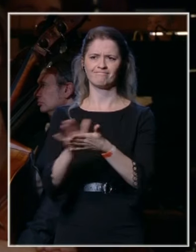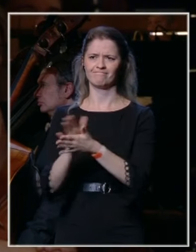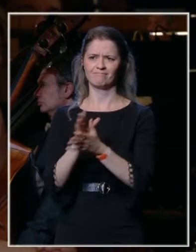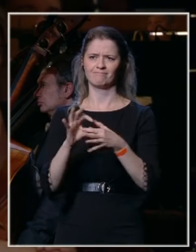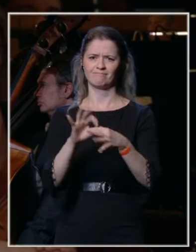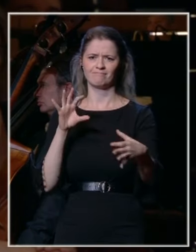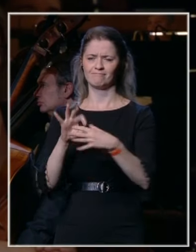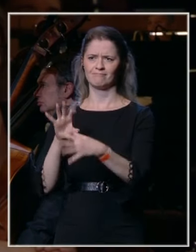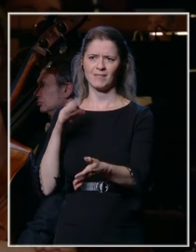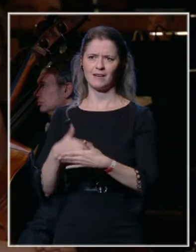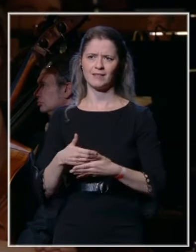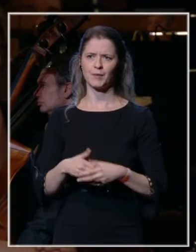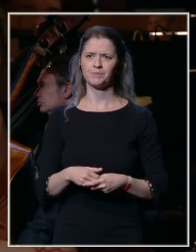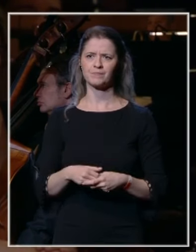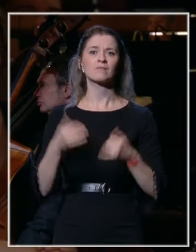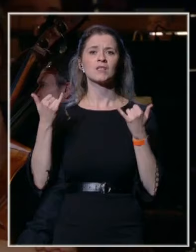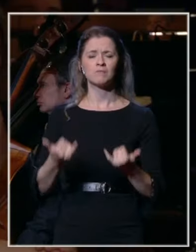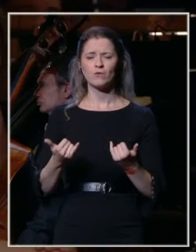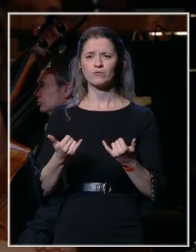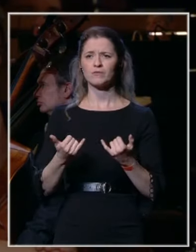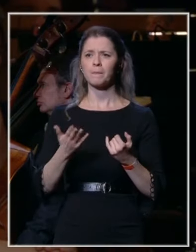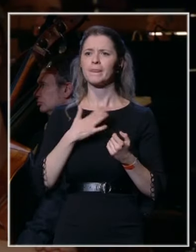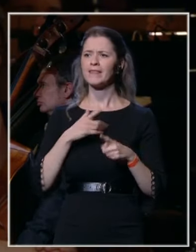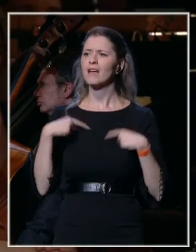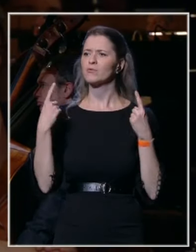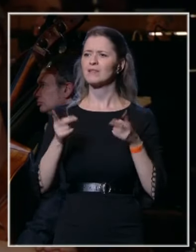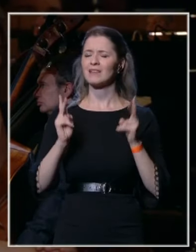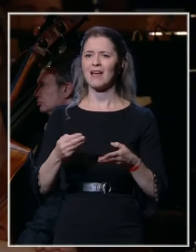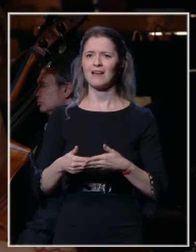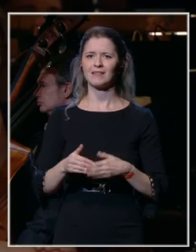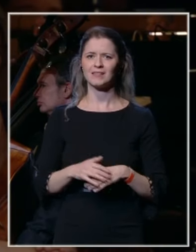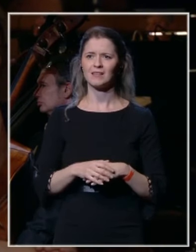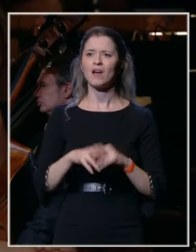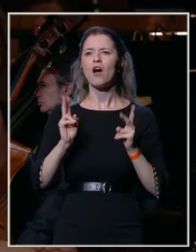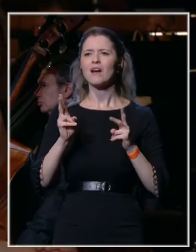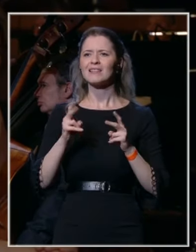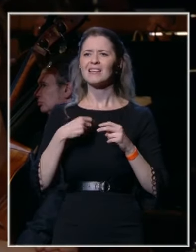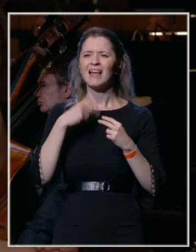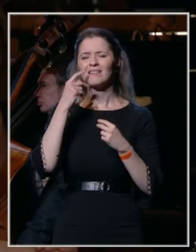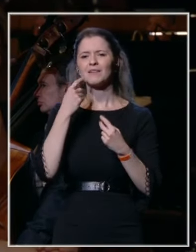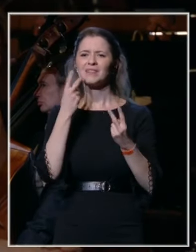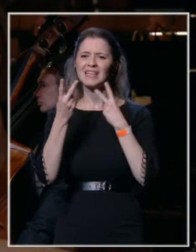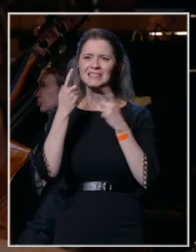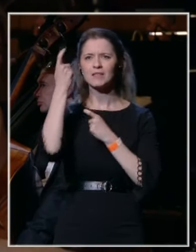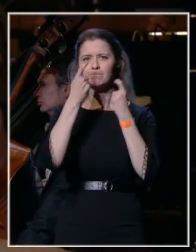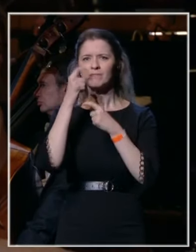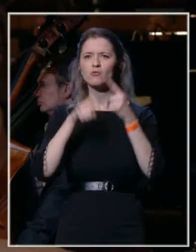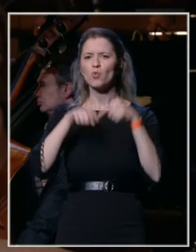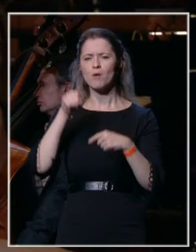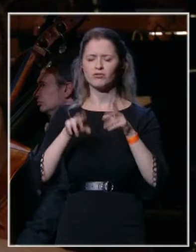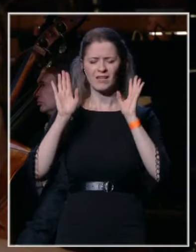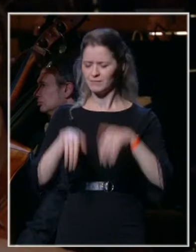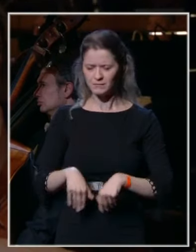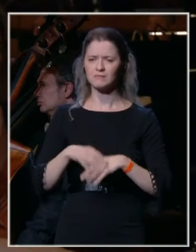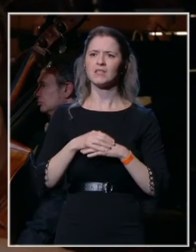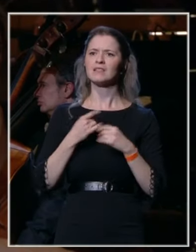Most nekünk kell azoknak lennünk, akik felülemelkednek a nézetkülönbségeken, és egymásért